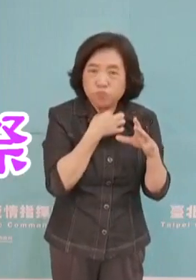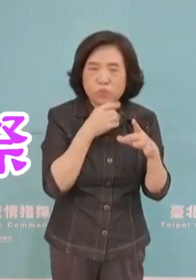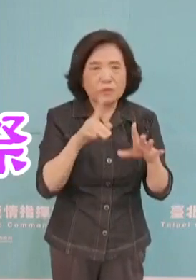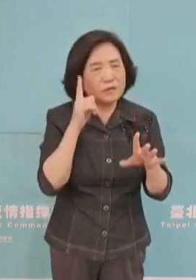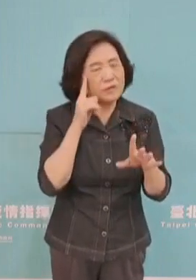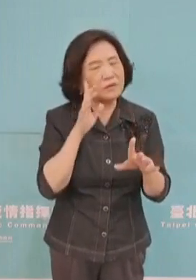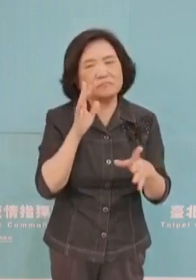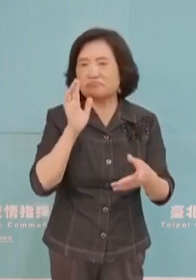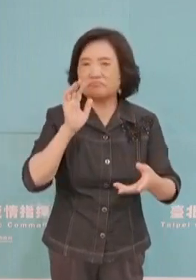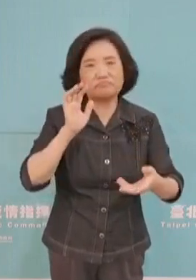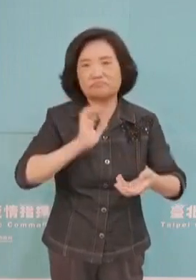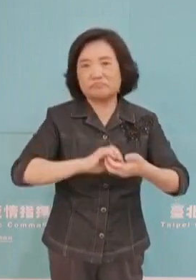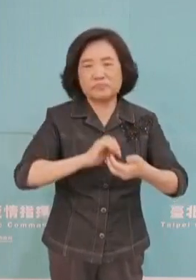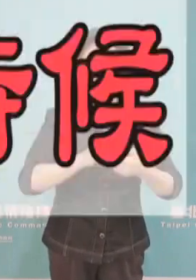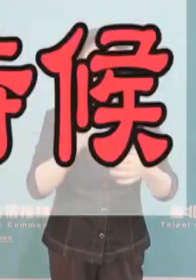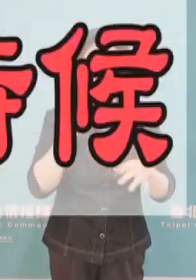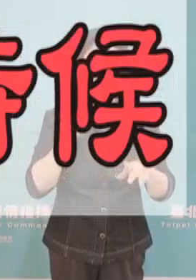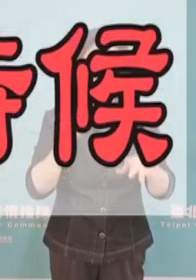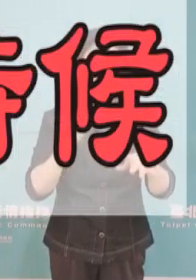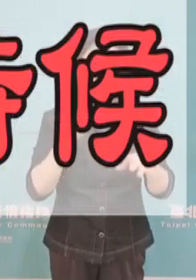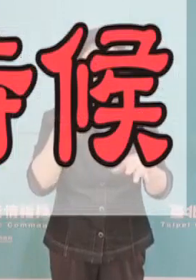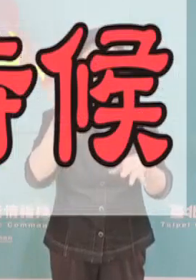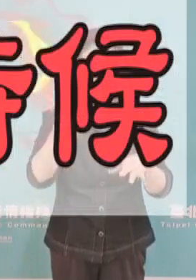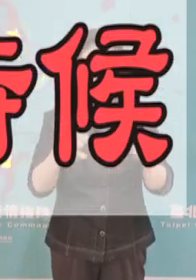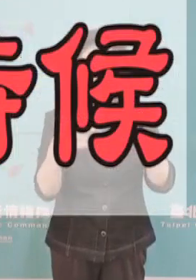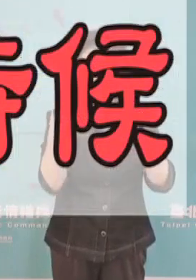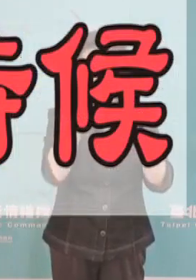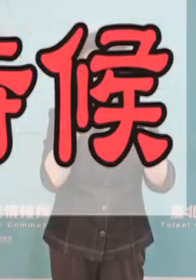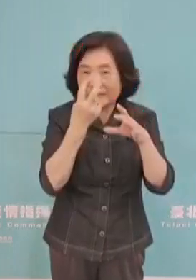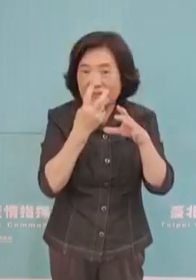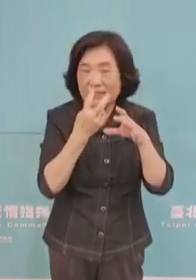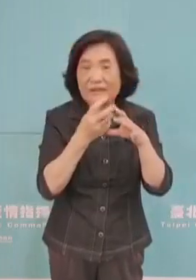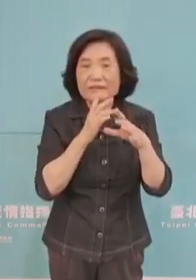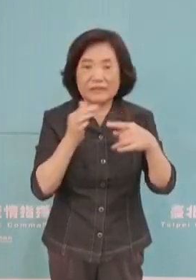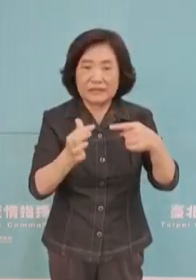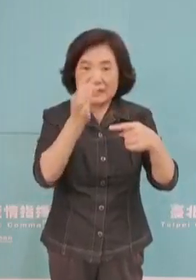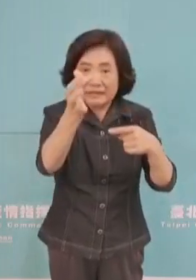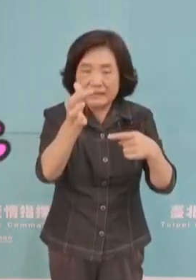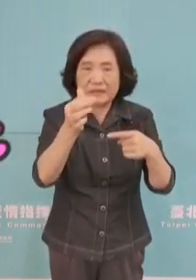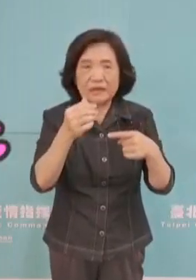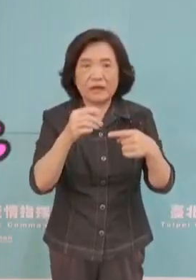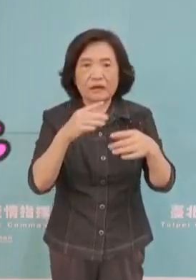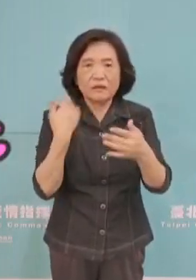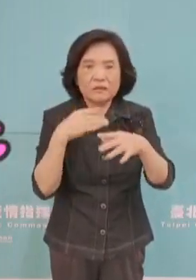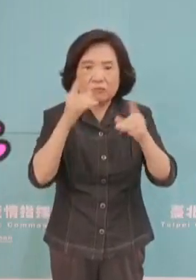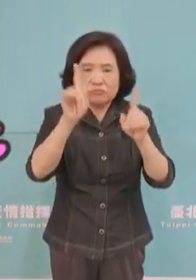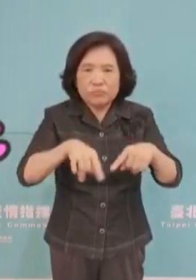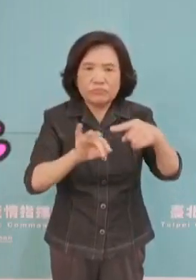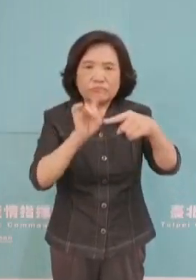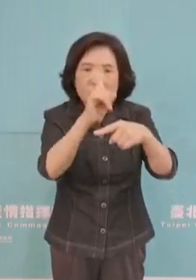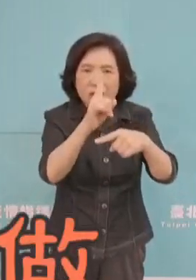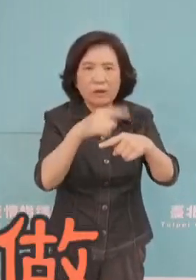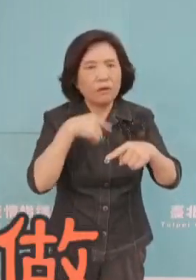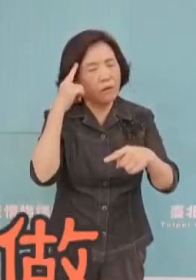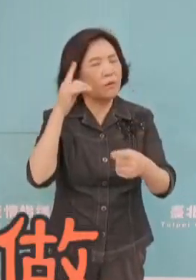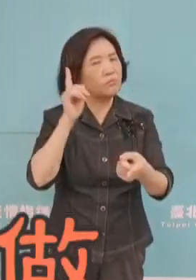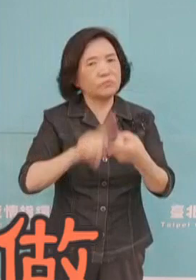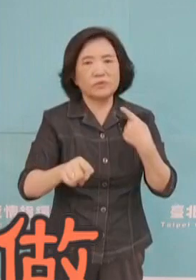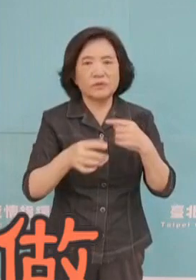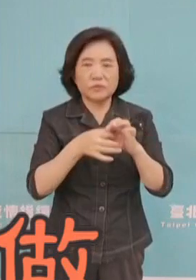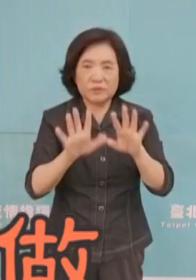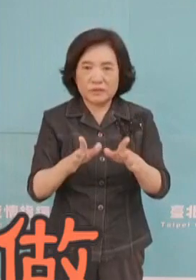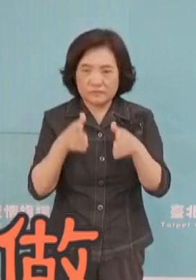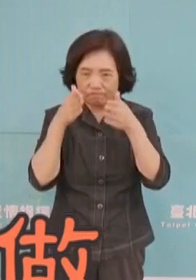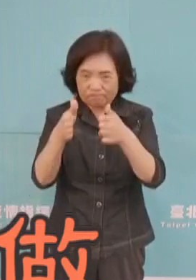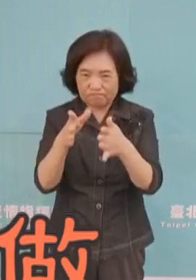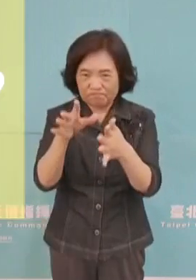个当那个快筛阳性已经降到1%的时候，再做社区普筛恐怕也不是办法，所以我们要开始要做精